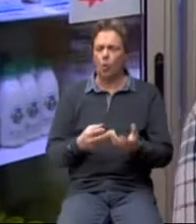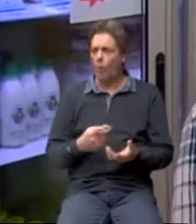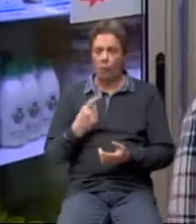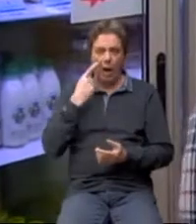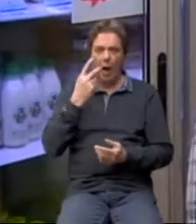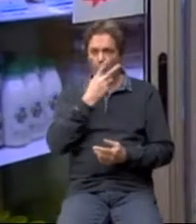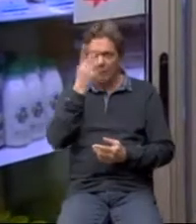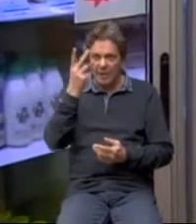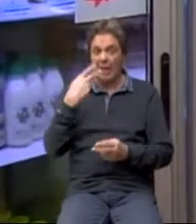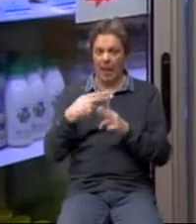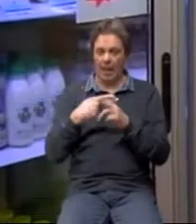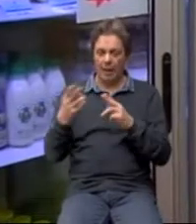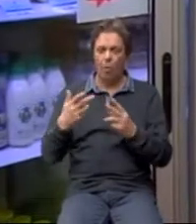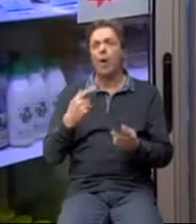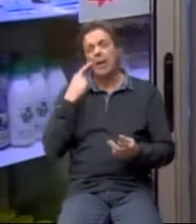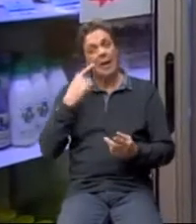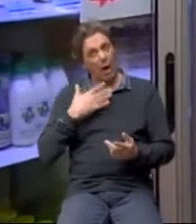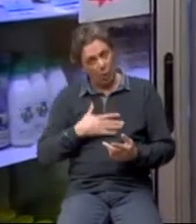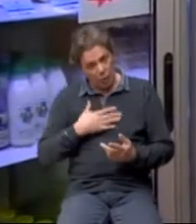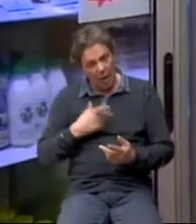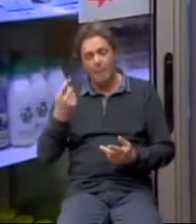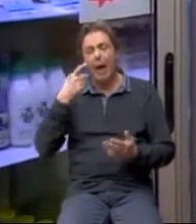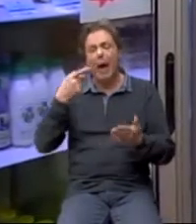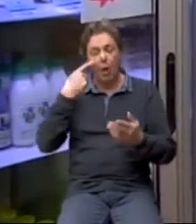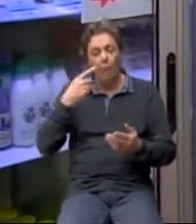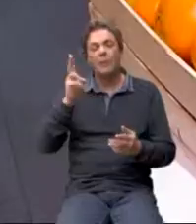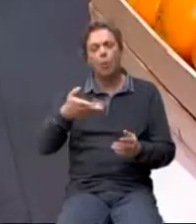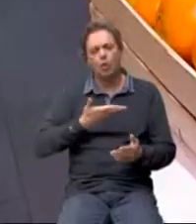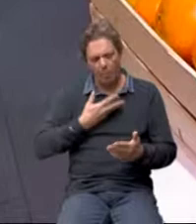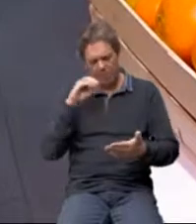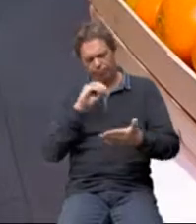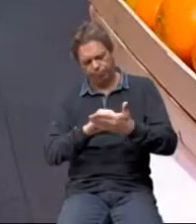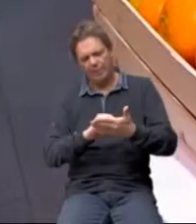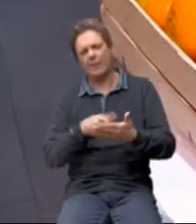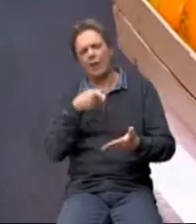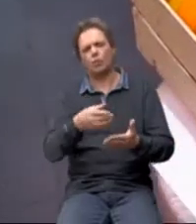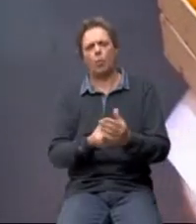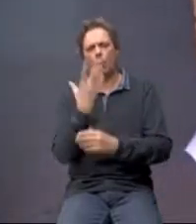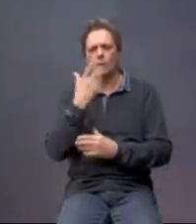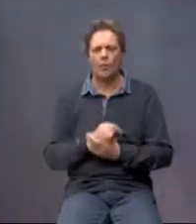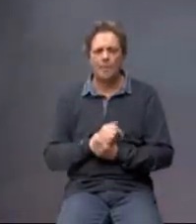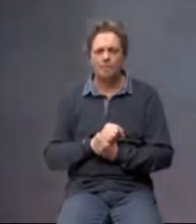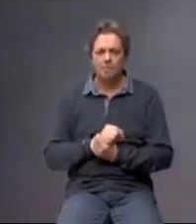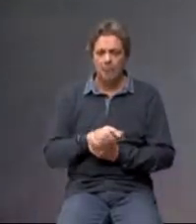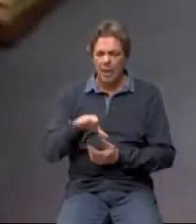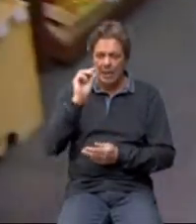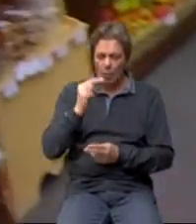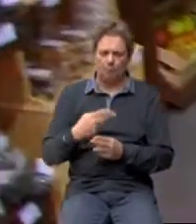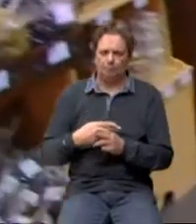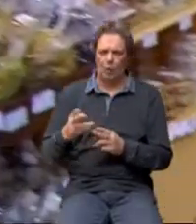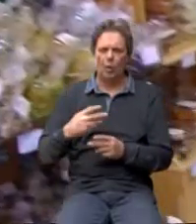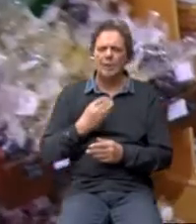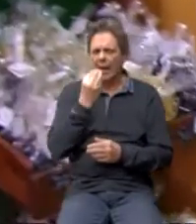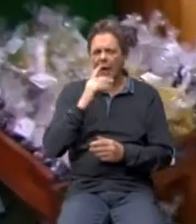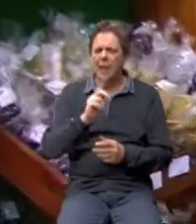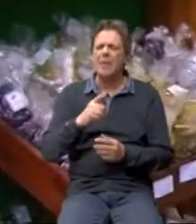ako vidi da je eko i ukoliko želi, na uvid može dobiti certifikat od tog proizvoda. Izbor organske hrane nije samo